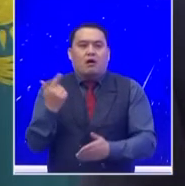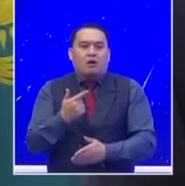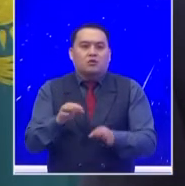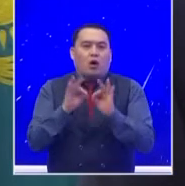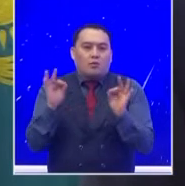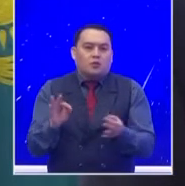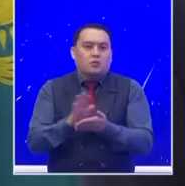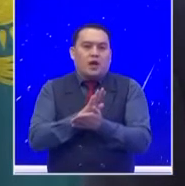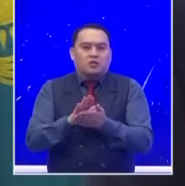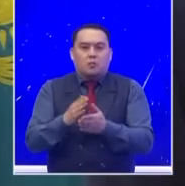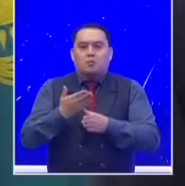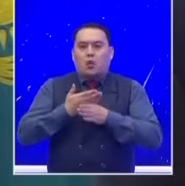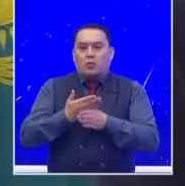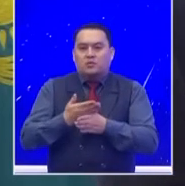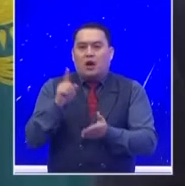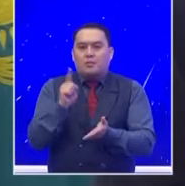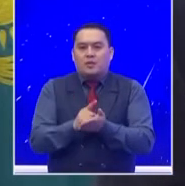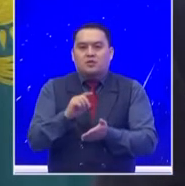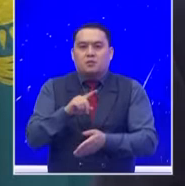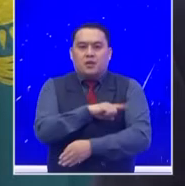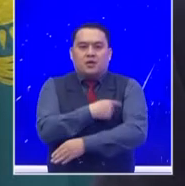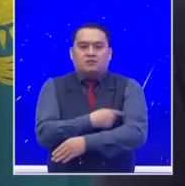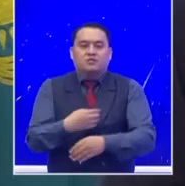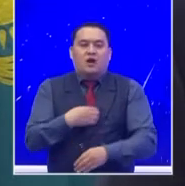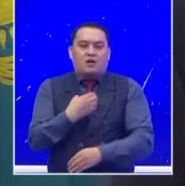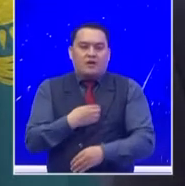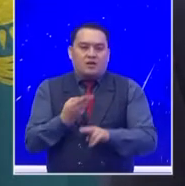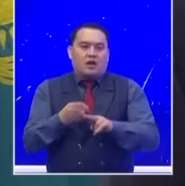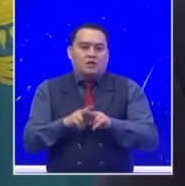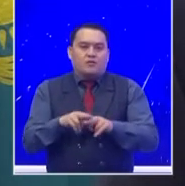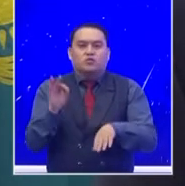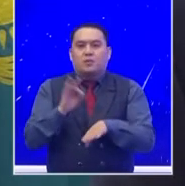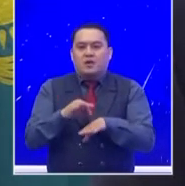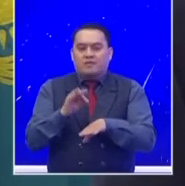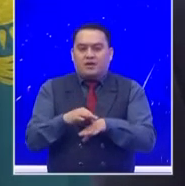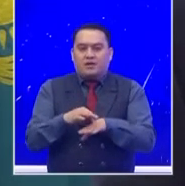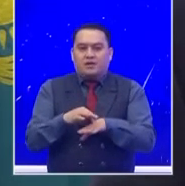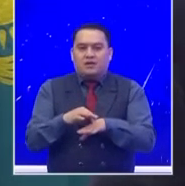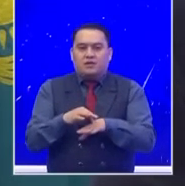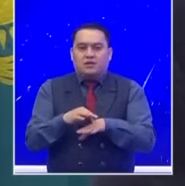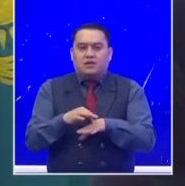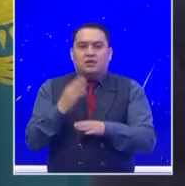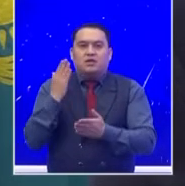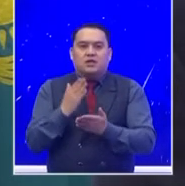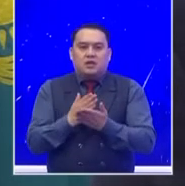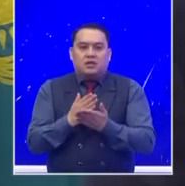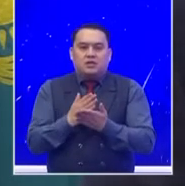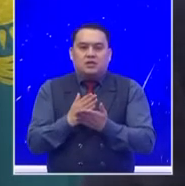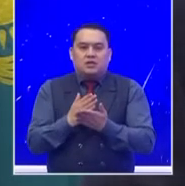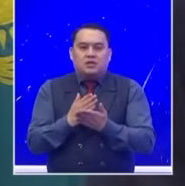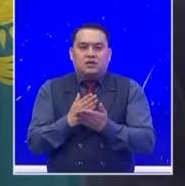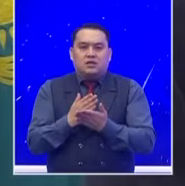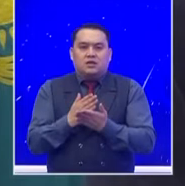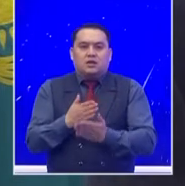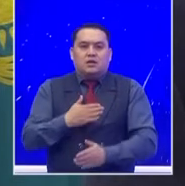объема бесплатной медицинской помощи и обязательно социальное медицинское страхование, данные заболевания там существуют, то есть по нозологии, то